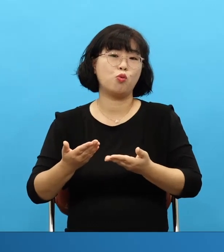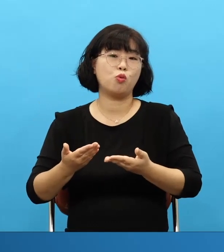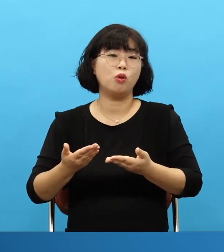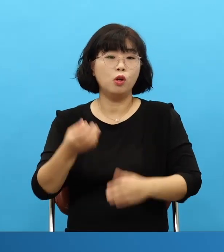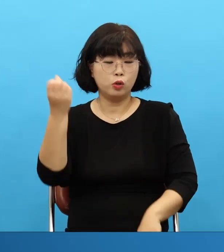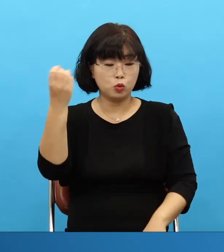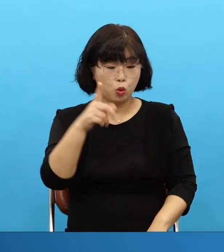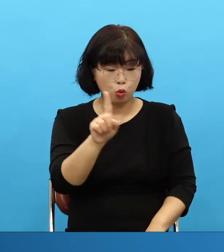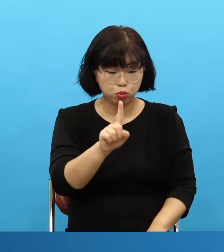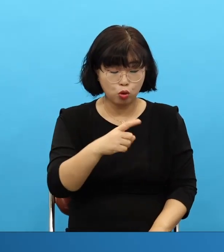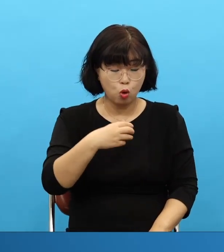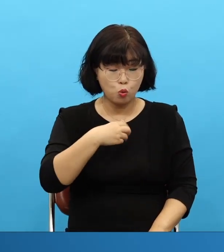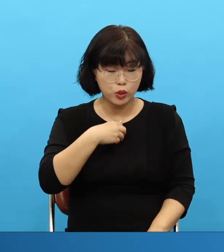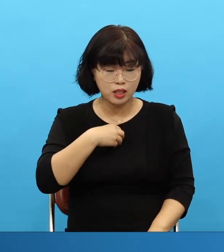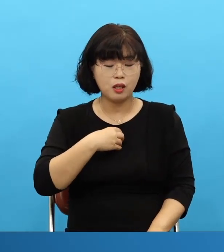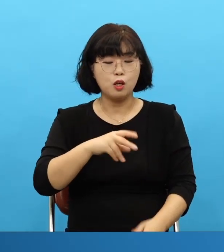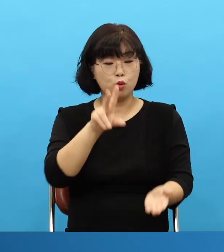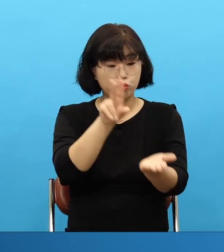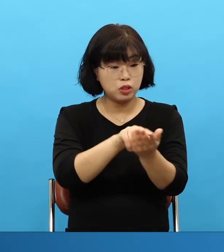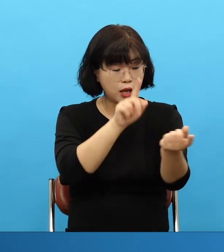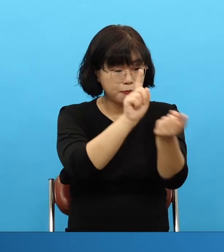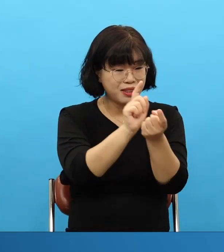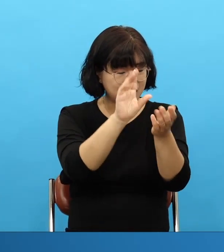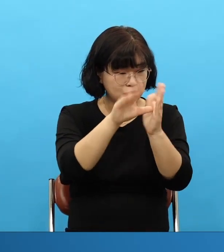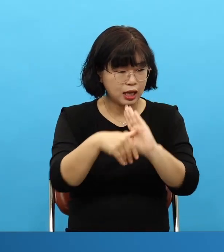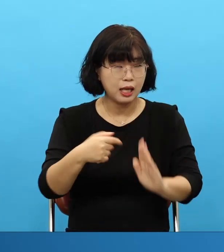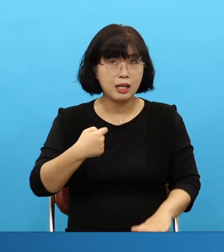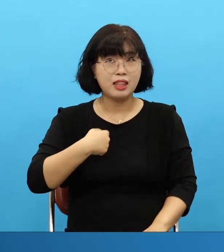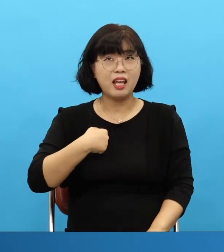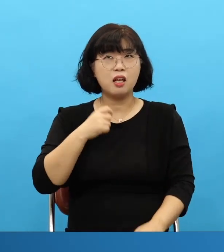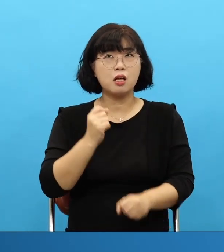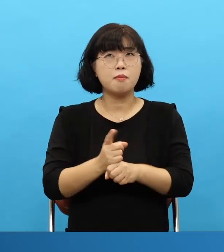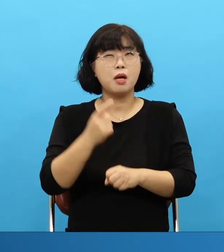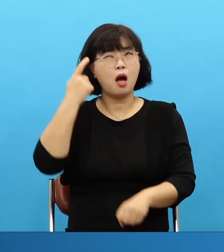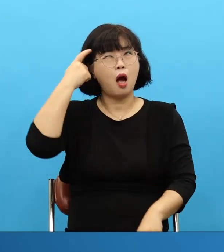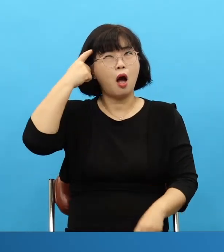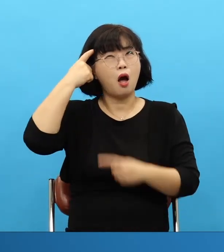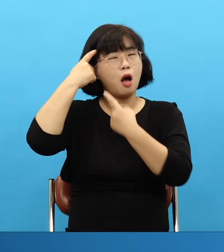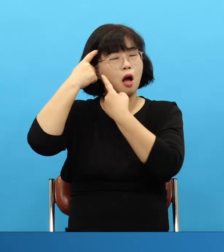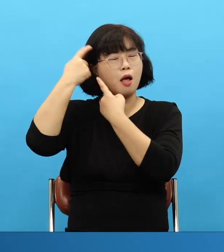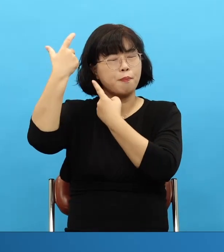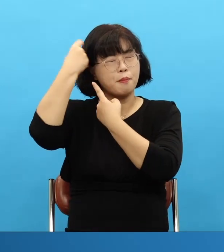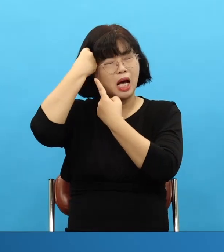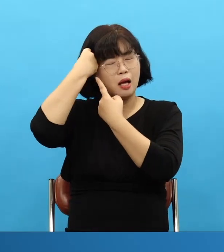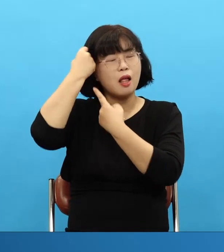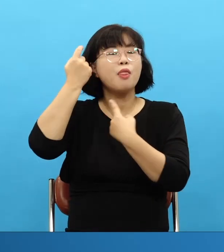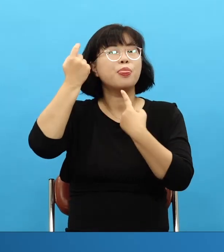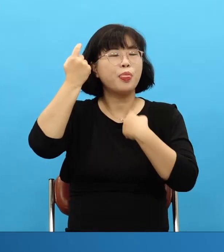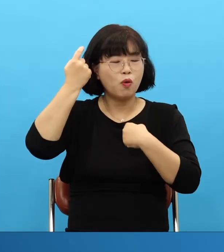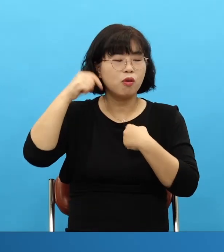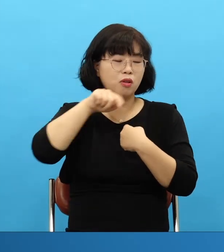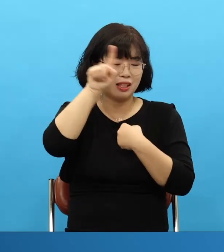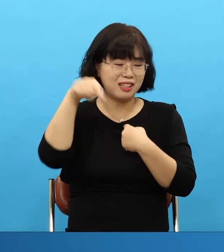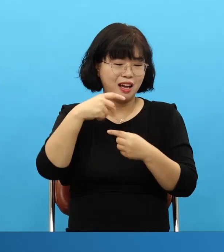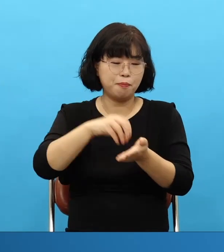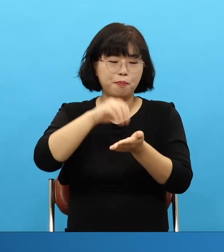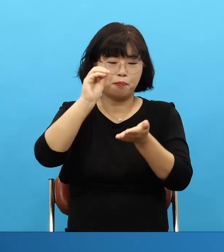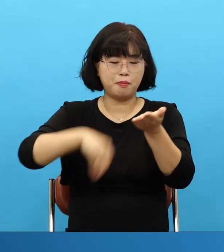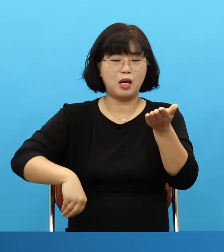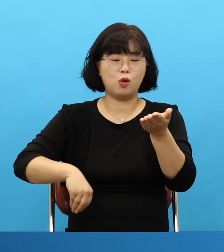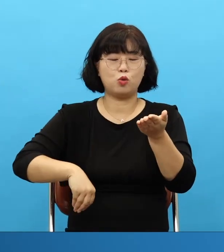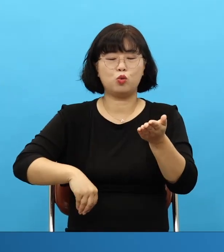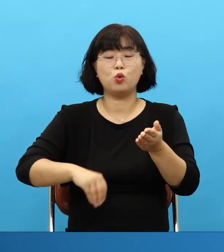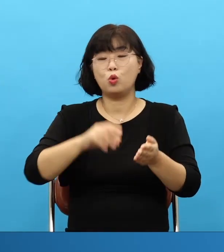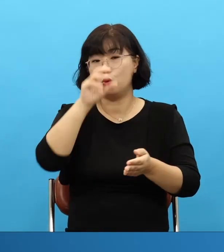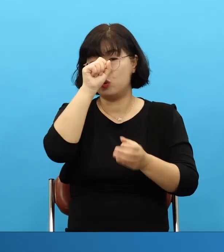cast off and discard all of your 다 갖고 prejudices. 있다니까요. And we all have it. 소라는 어떻다? 내 나름대로 선입견 갖고 있어. Sora's like this.